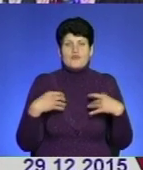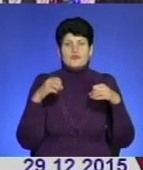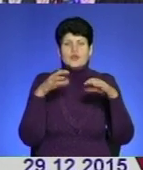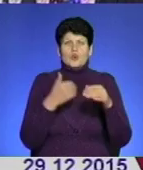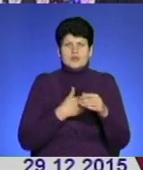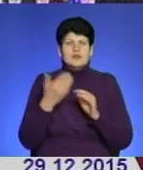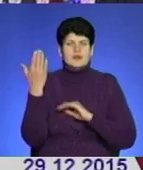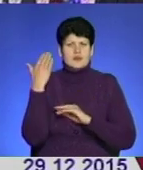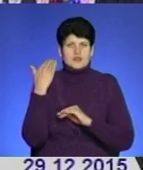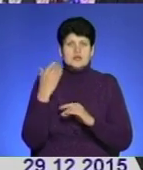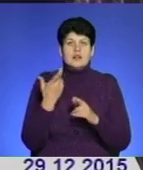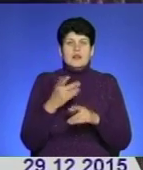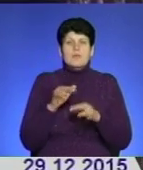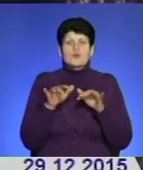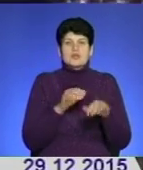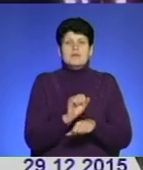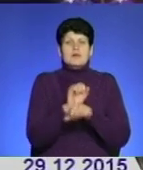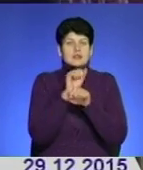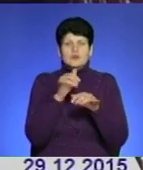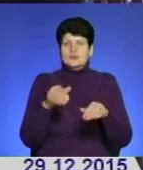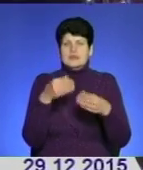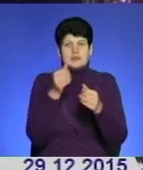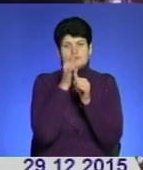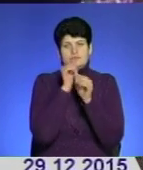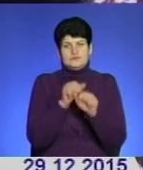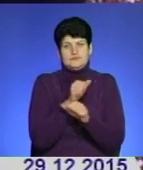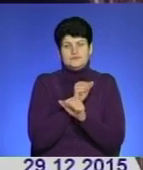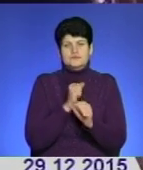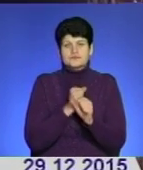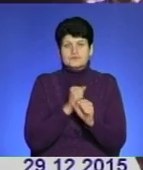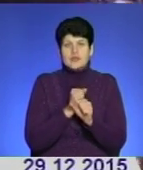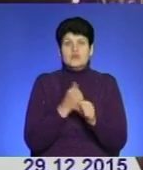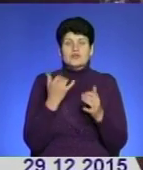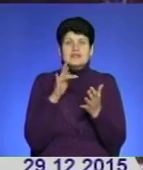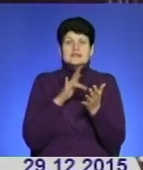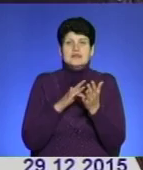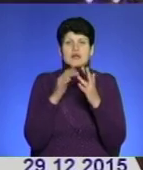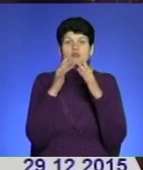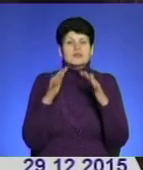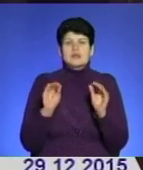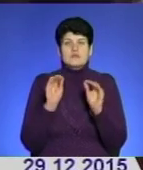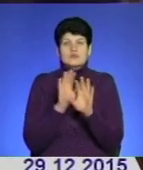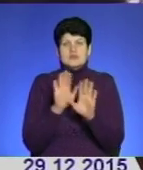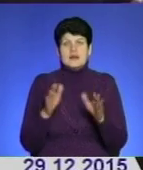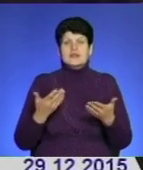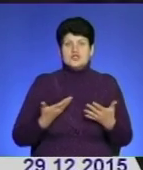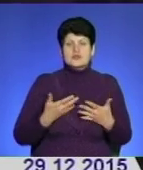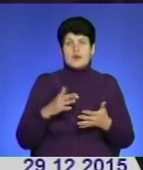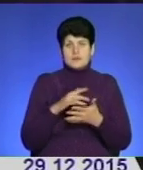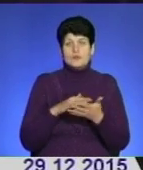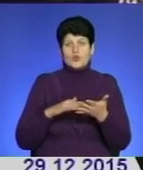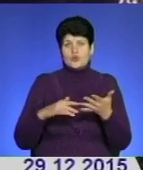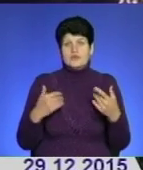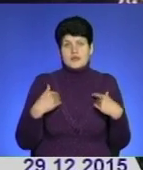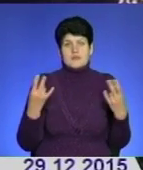тому, але події Майдану не дали змоги цього зробити. Тоді навіть центральної ялинки не встановлювали. Та життя продовжується, і нам